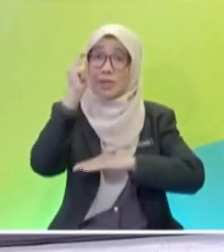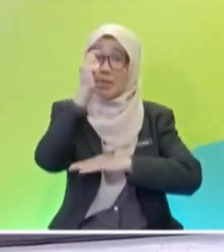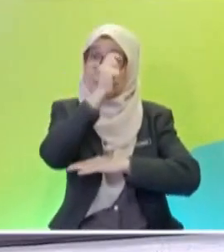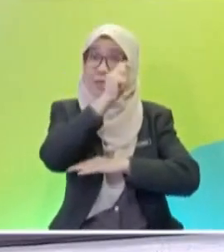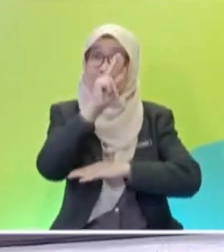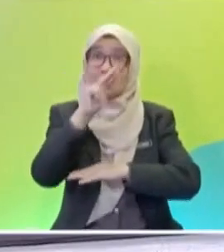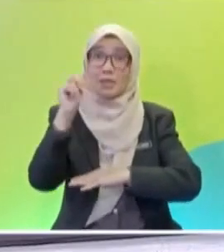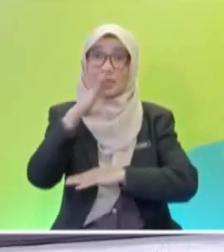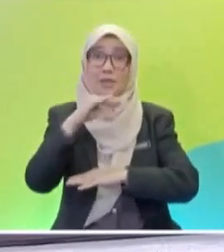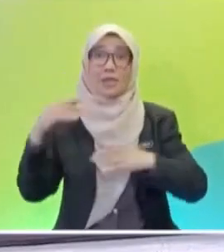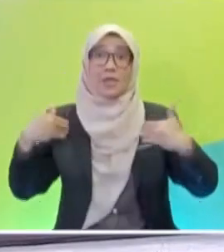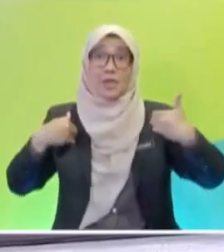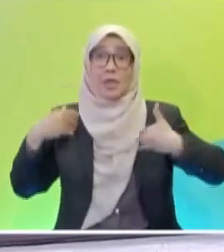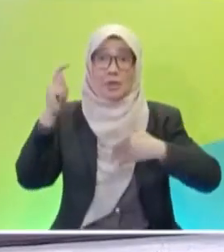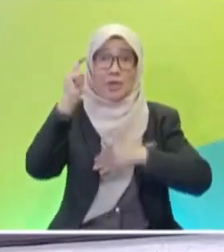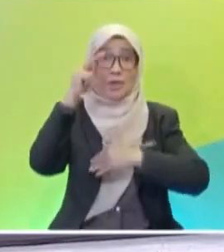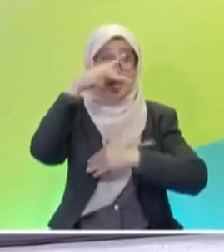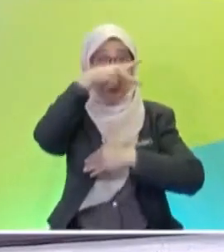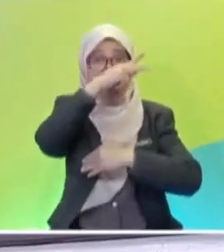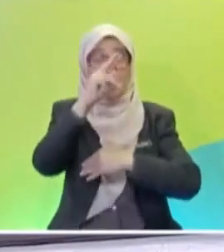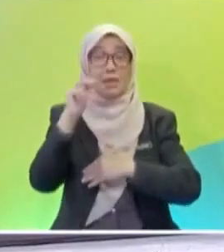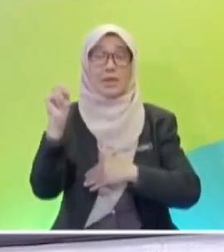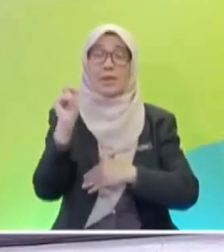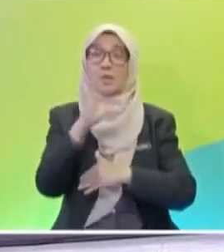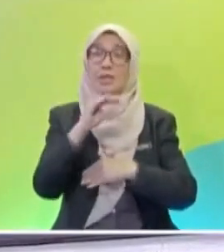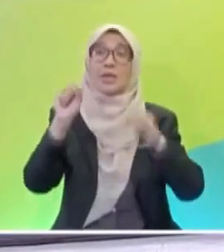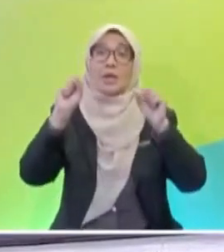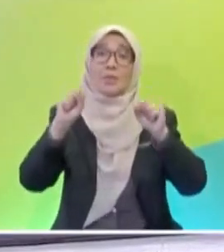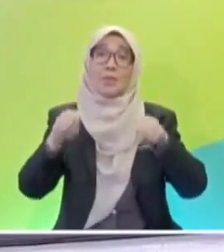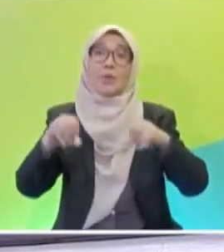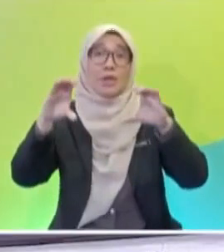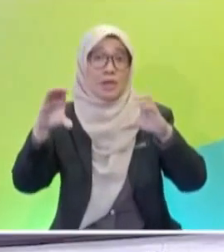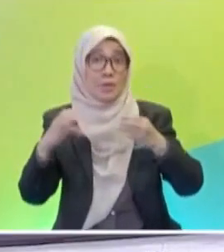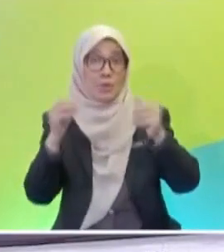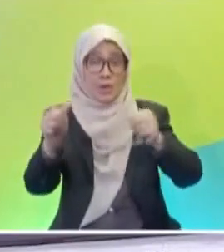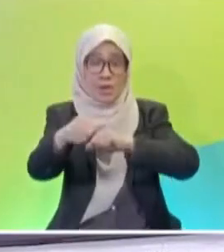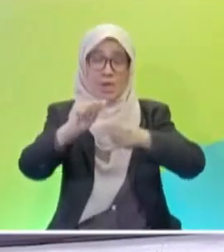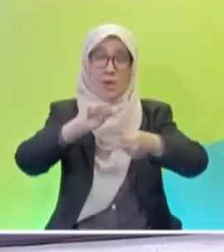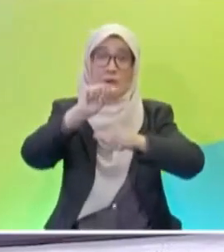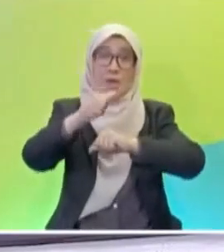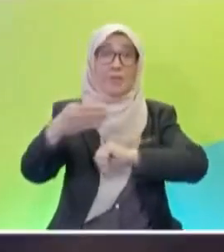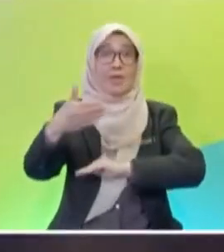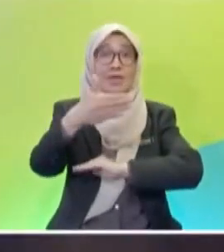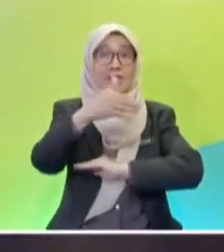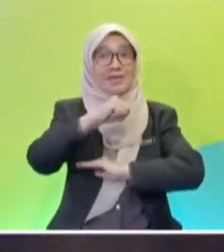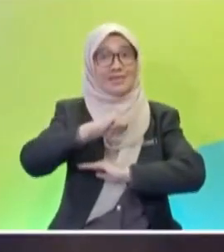dan juga hewan peliharaan dan kemudian kita boleh menghasilkan akuarium ikan